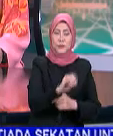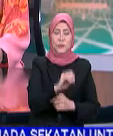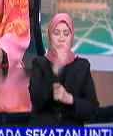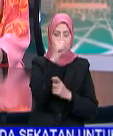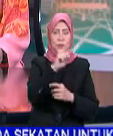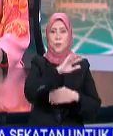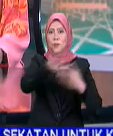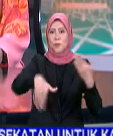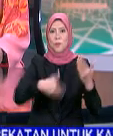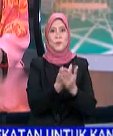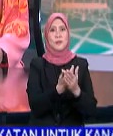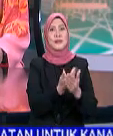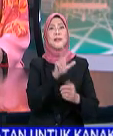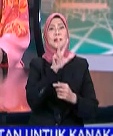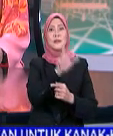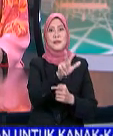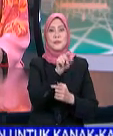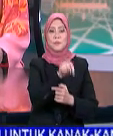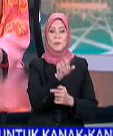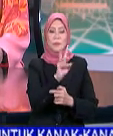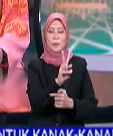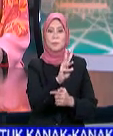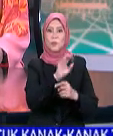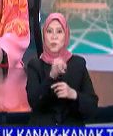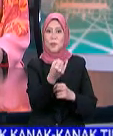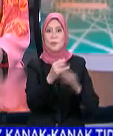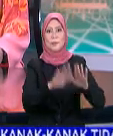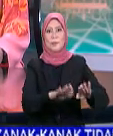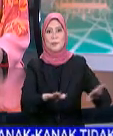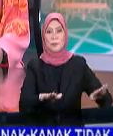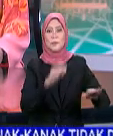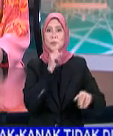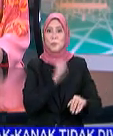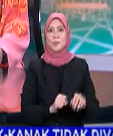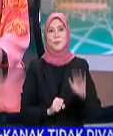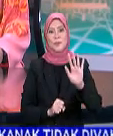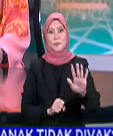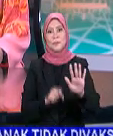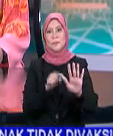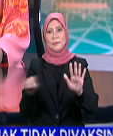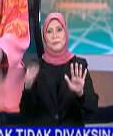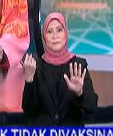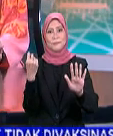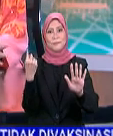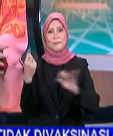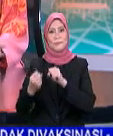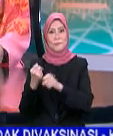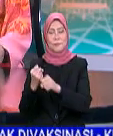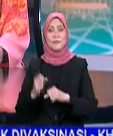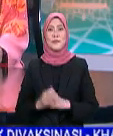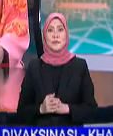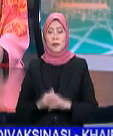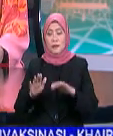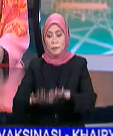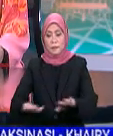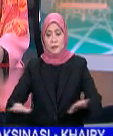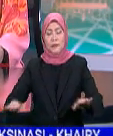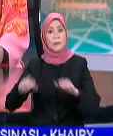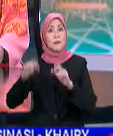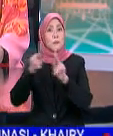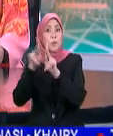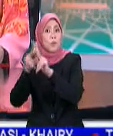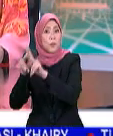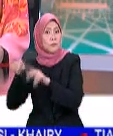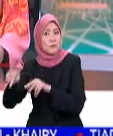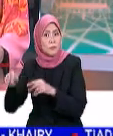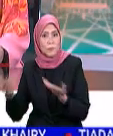untuk keseluruhan 3.6 juta kanak-kanak berusia 5 hingga 11 tahun. Bagi kanak-kanak di luar bandar